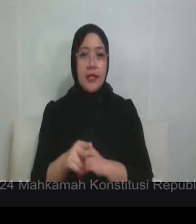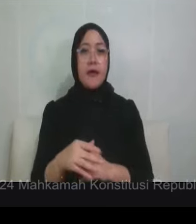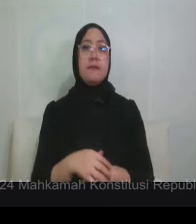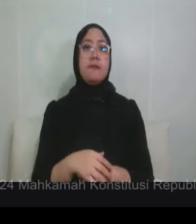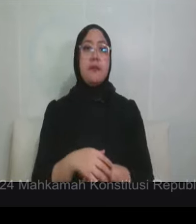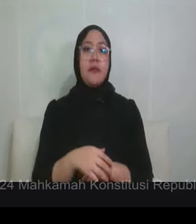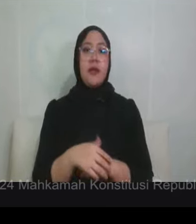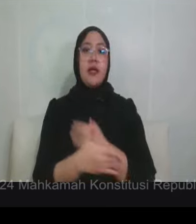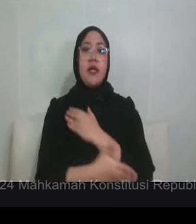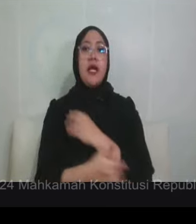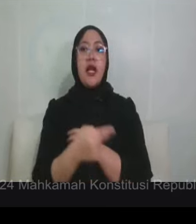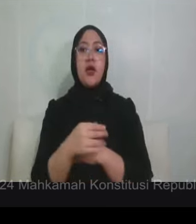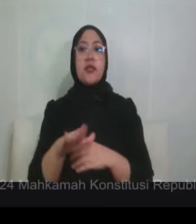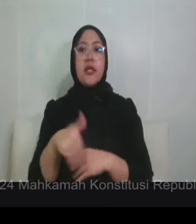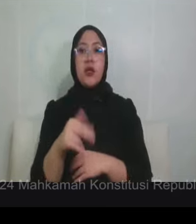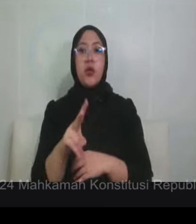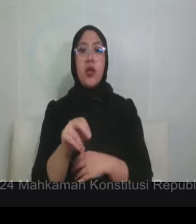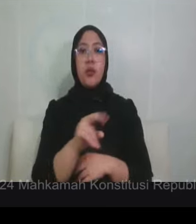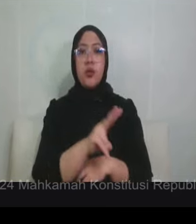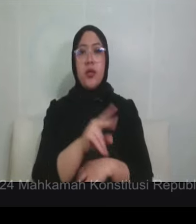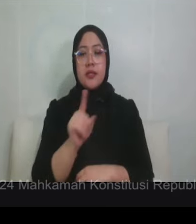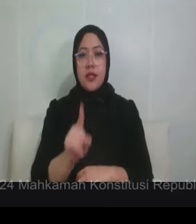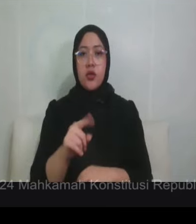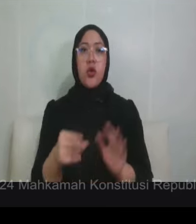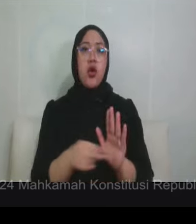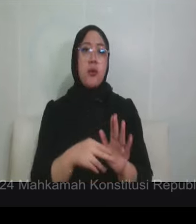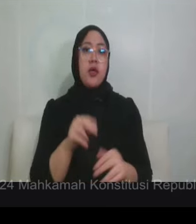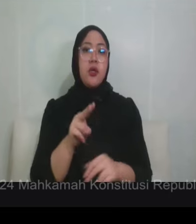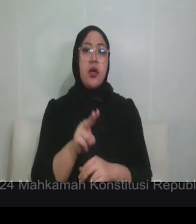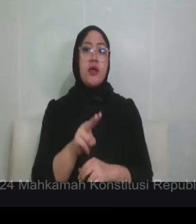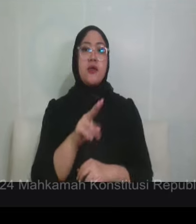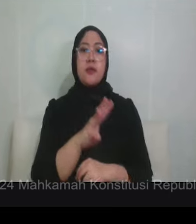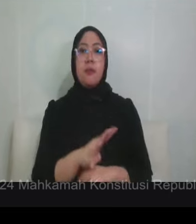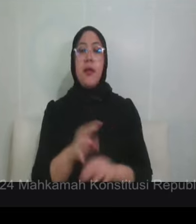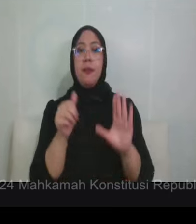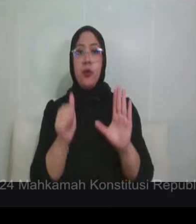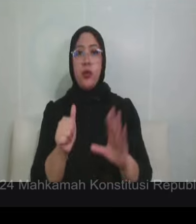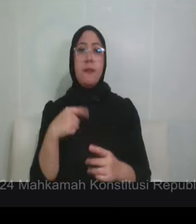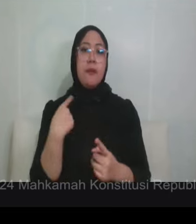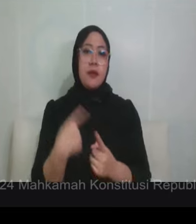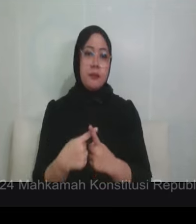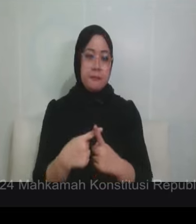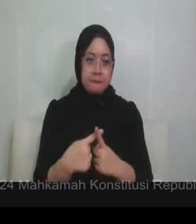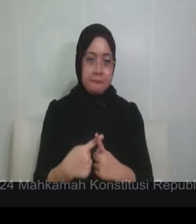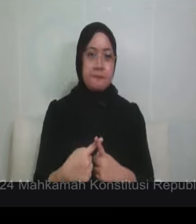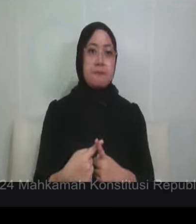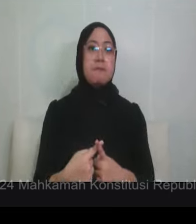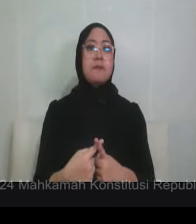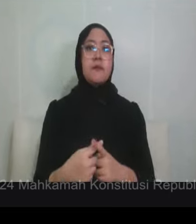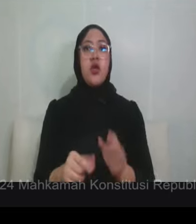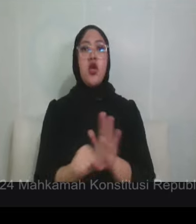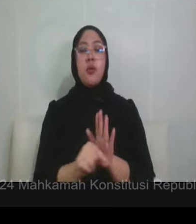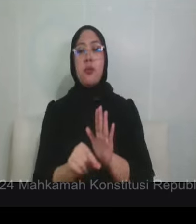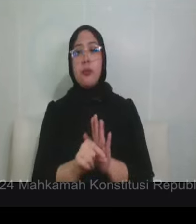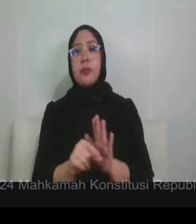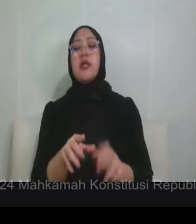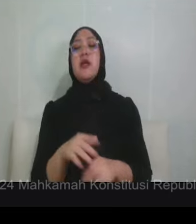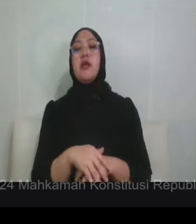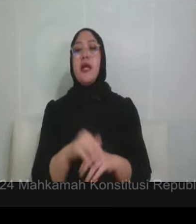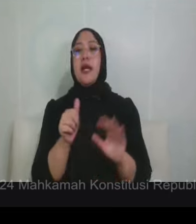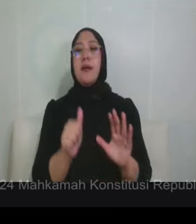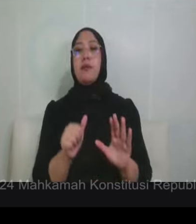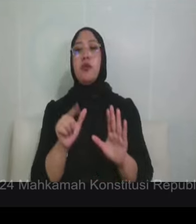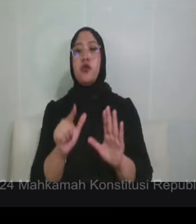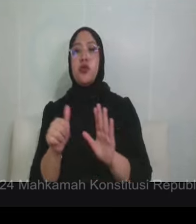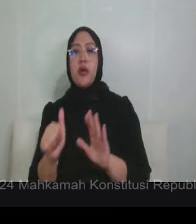Indonesia tahun 2021 nomor 246 tambah lembara negara rep Indonesia nomor 6736 bertentangan